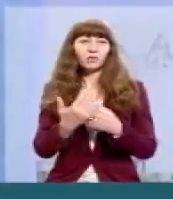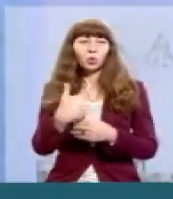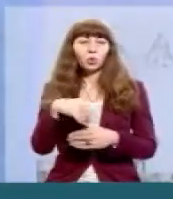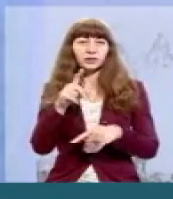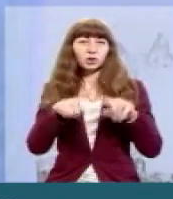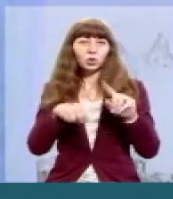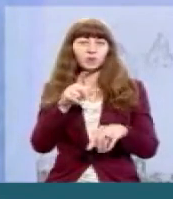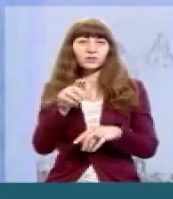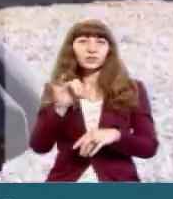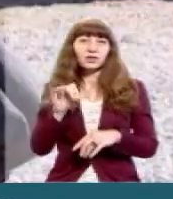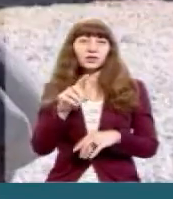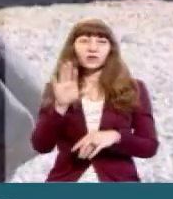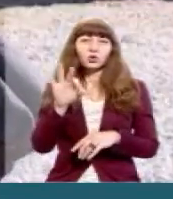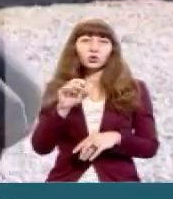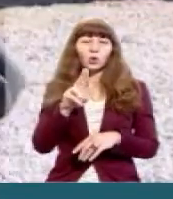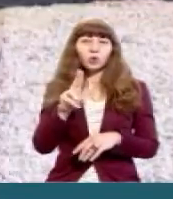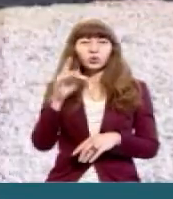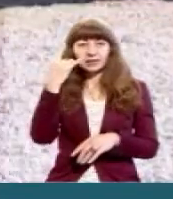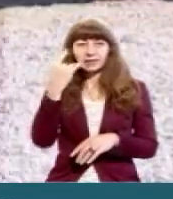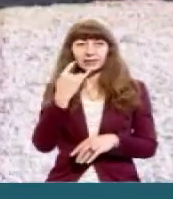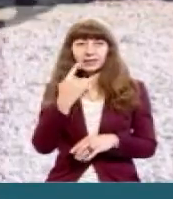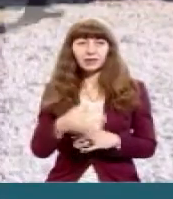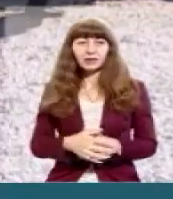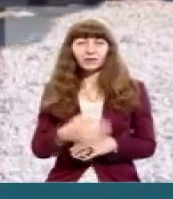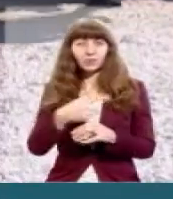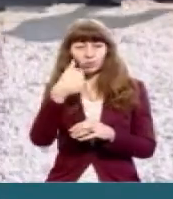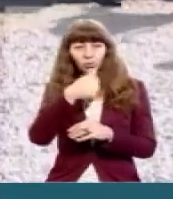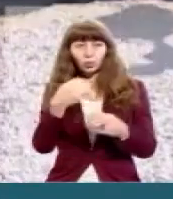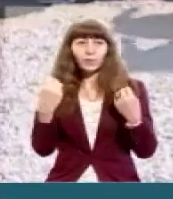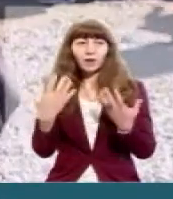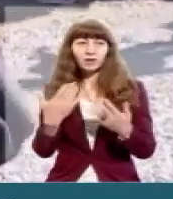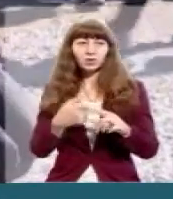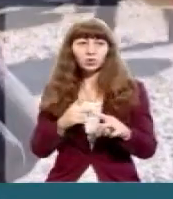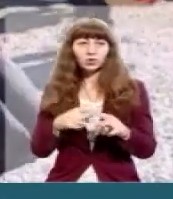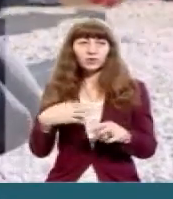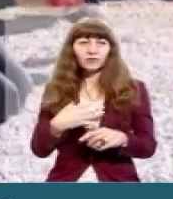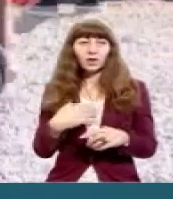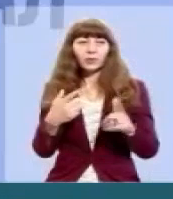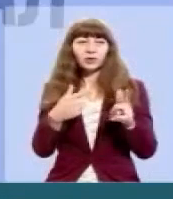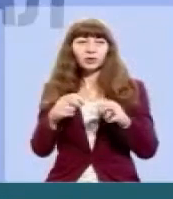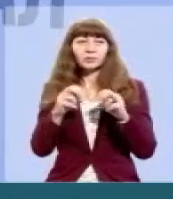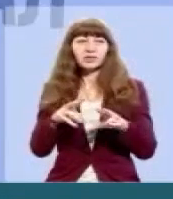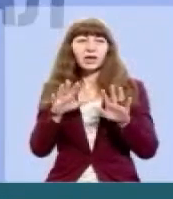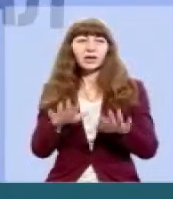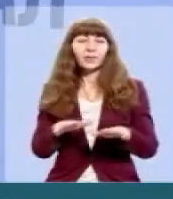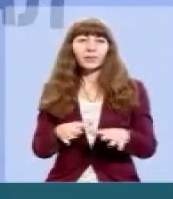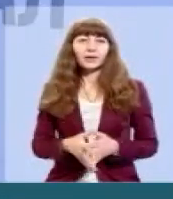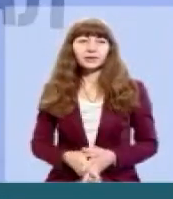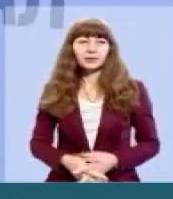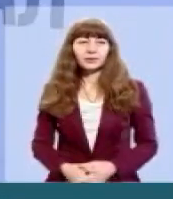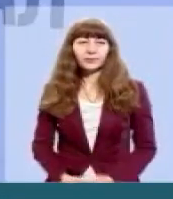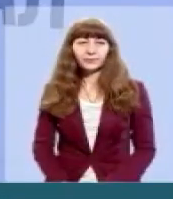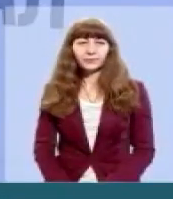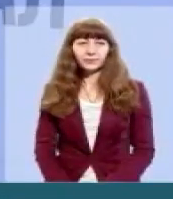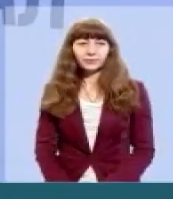келген. Оның айтуынша биылғы мейрам ерекше тойлануда. Құрбандық шалуға арнайы орын дайындалыпты. Астық талқаптың тұрғындары құрбан айтты қуана қарсы